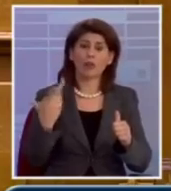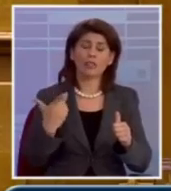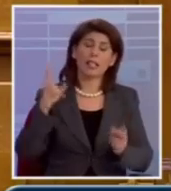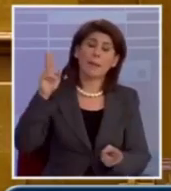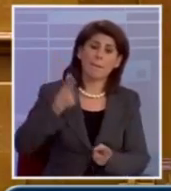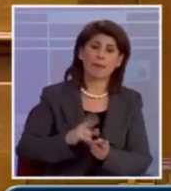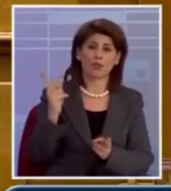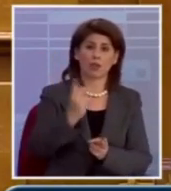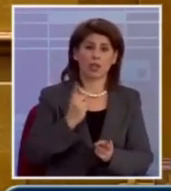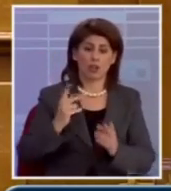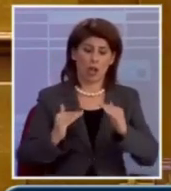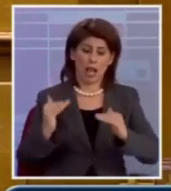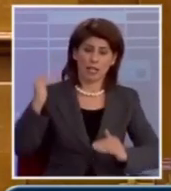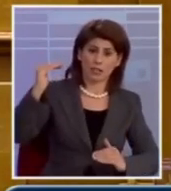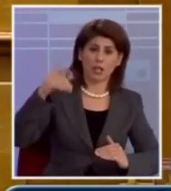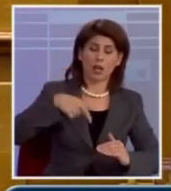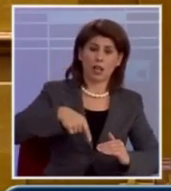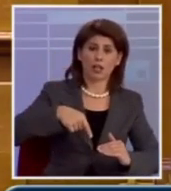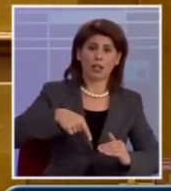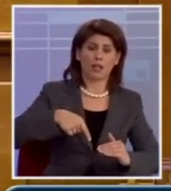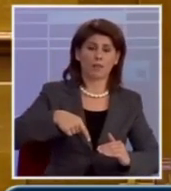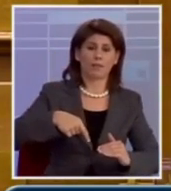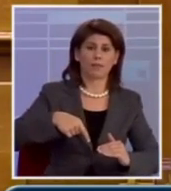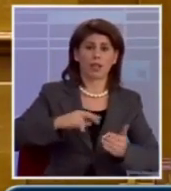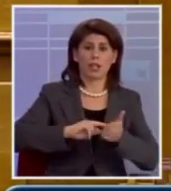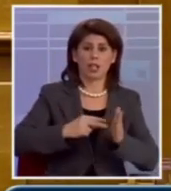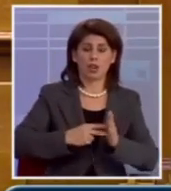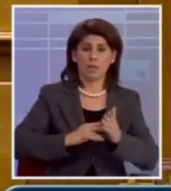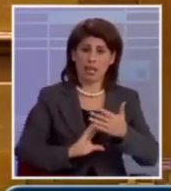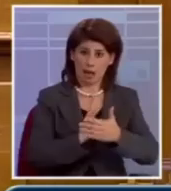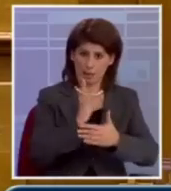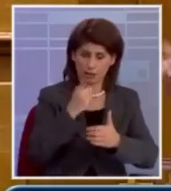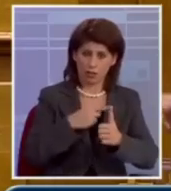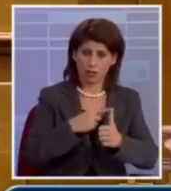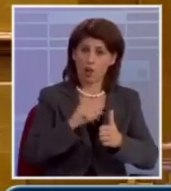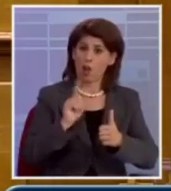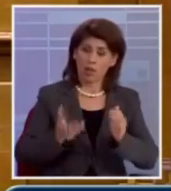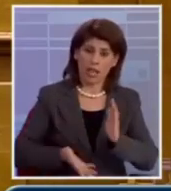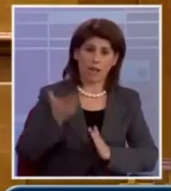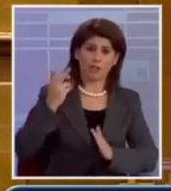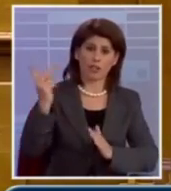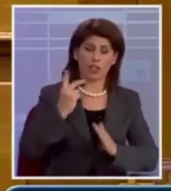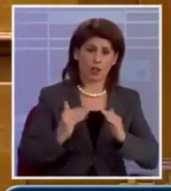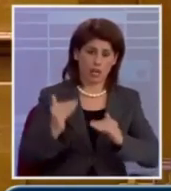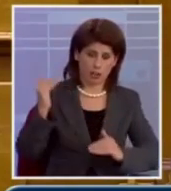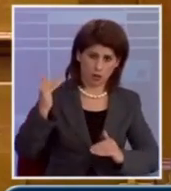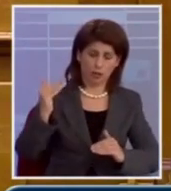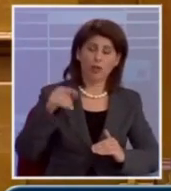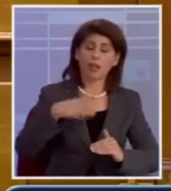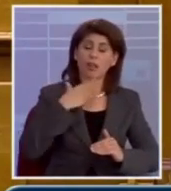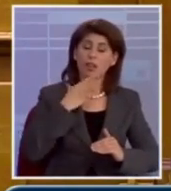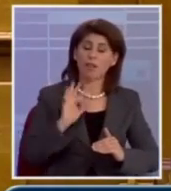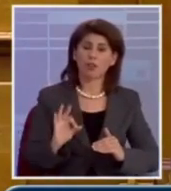μείωση των κοινωνικών ανισοτήτων είναι παράγων οικονομικής ανάπτυξης, όχι η αύξηση των κοινωνικών ανισοτήτων. Γι'